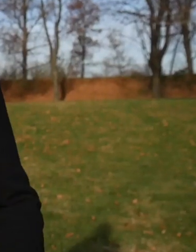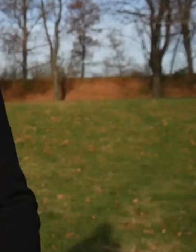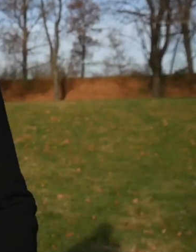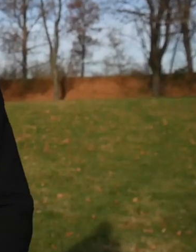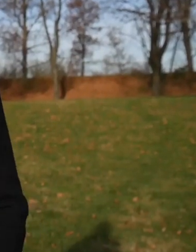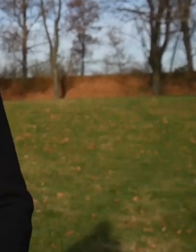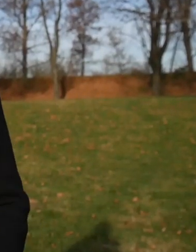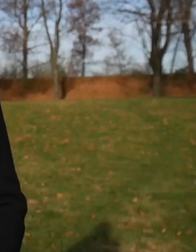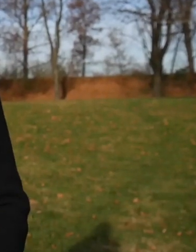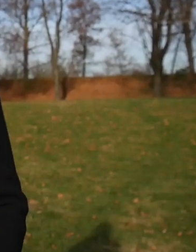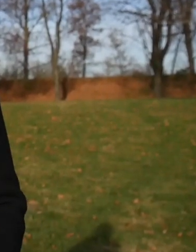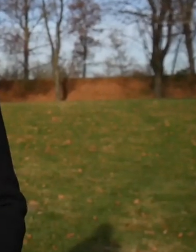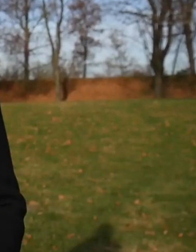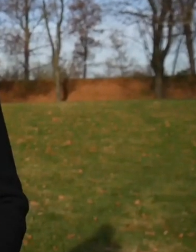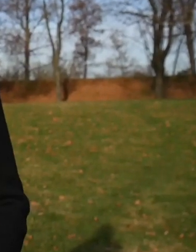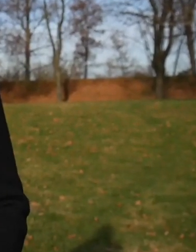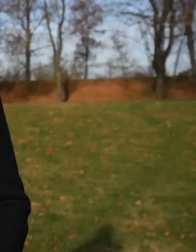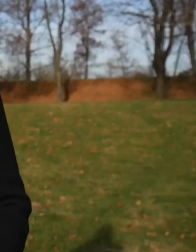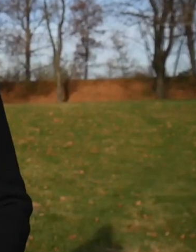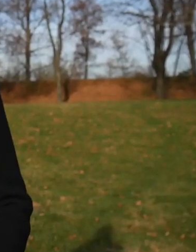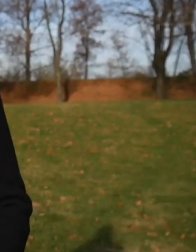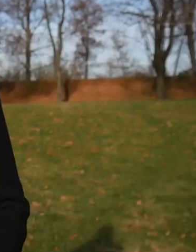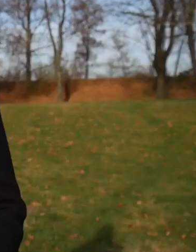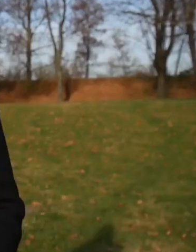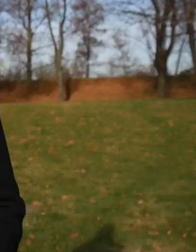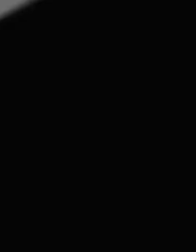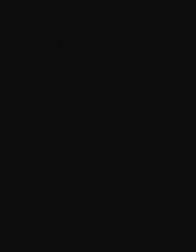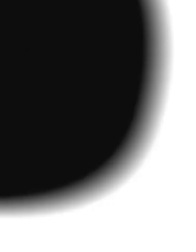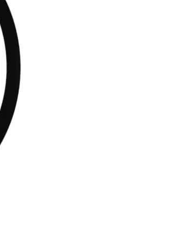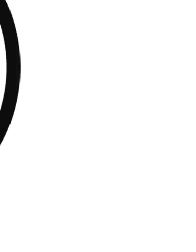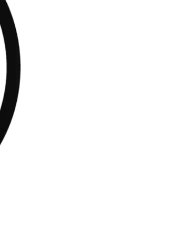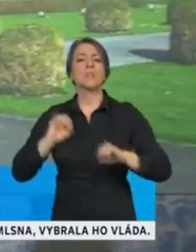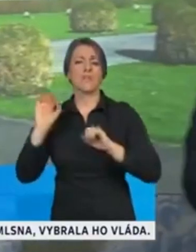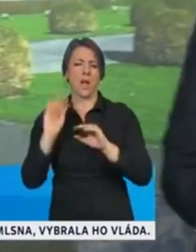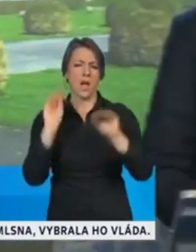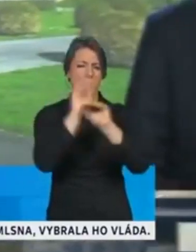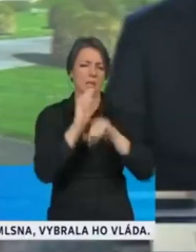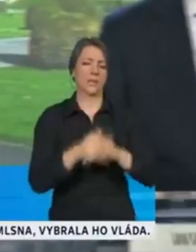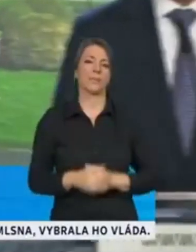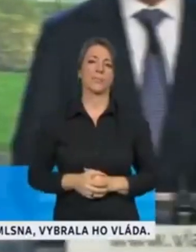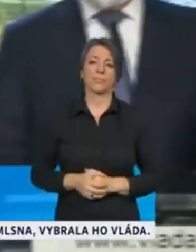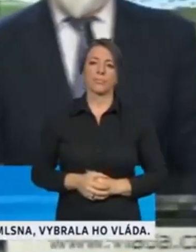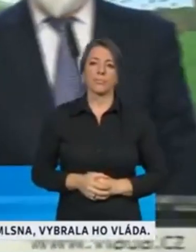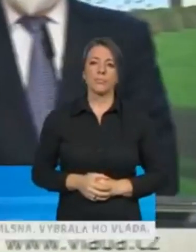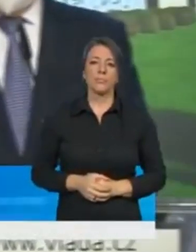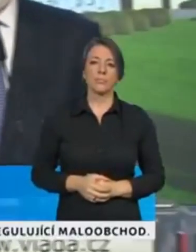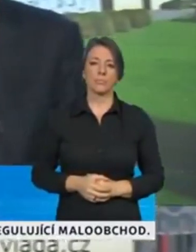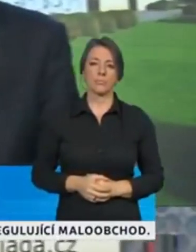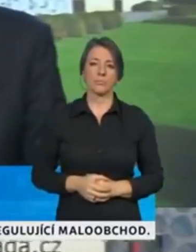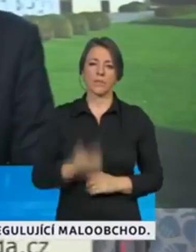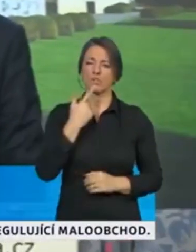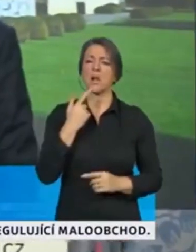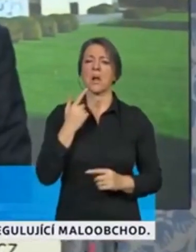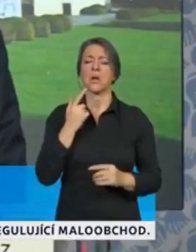A jaký dopad to bude mít pro člověka, který má 25 tisíc korun měsíčně. O neserióznosti návrhu